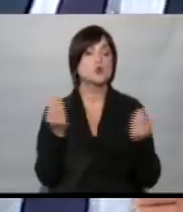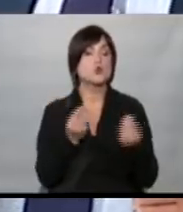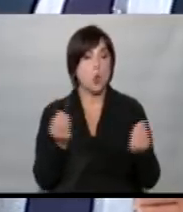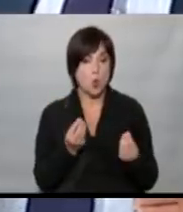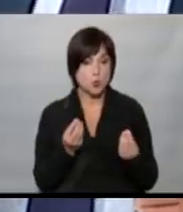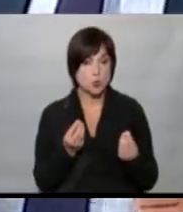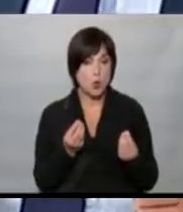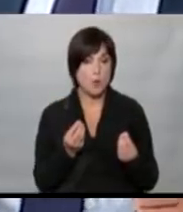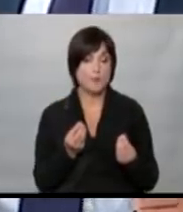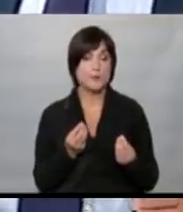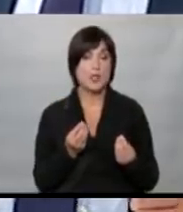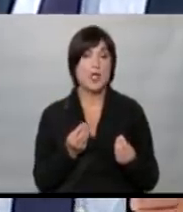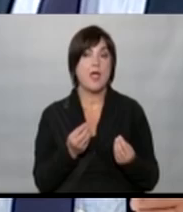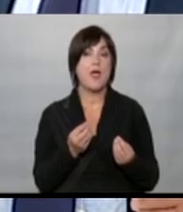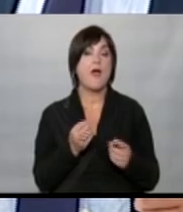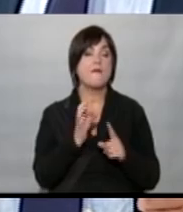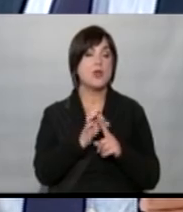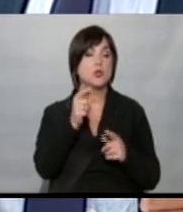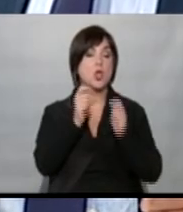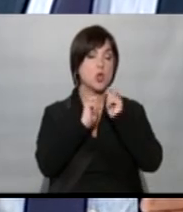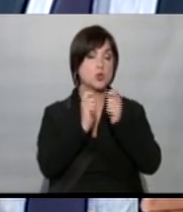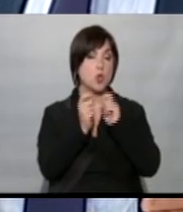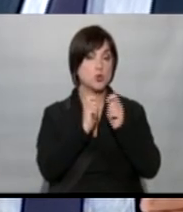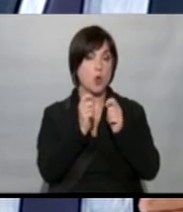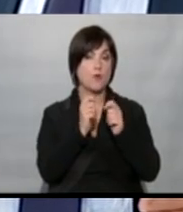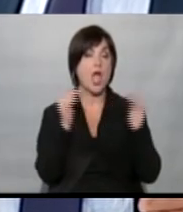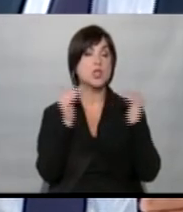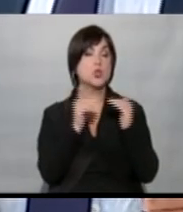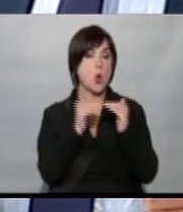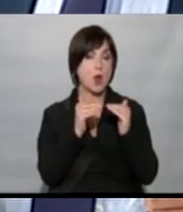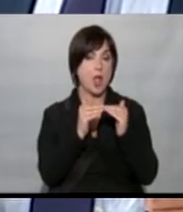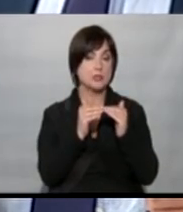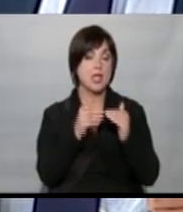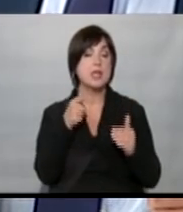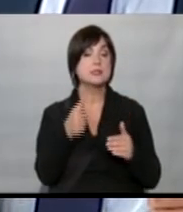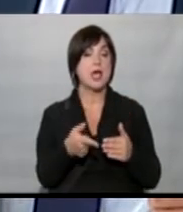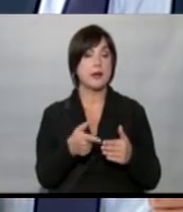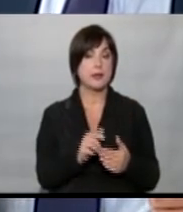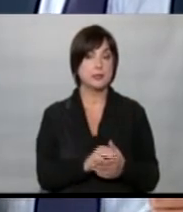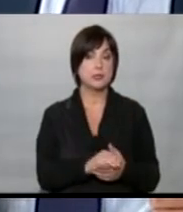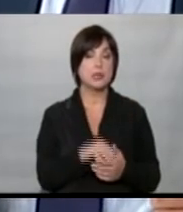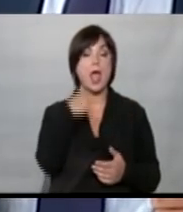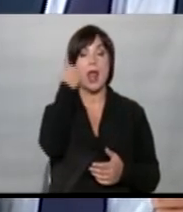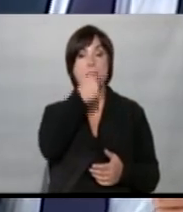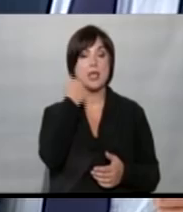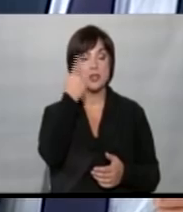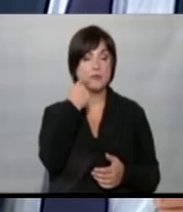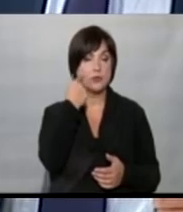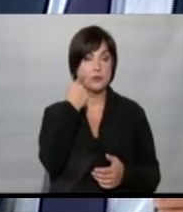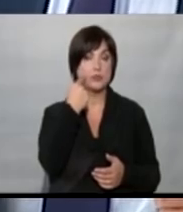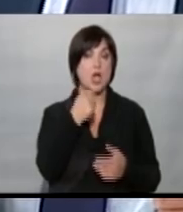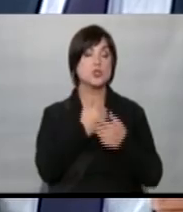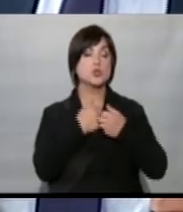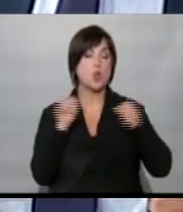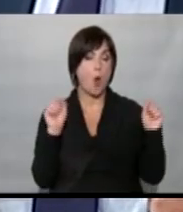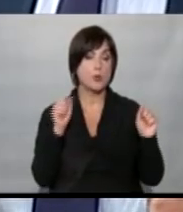бидејќи фаустовски е договорот, фаустовска е согласноста. Заради лични заради